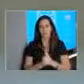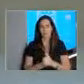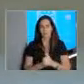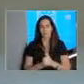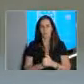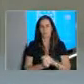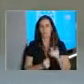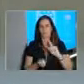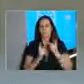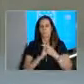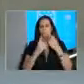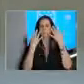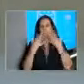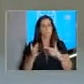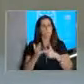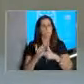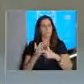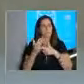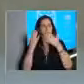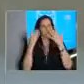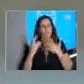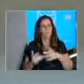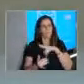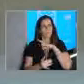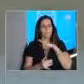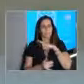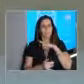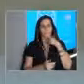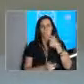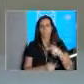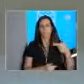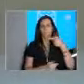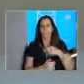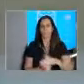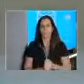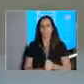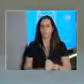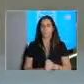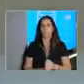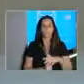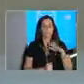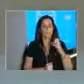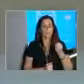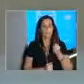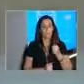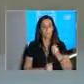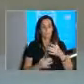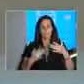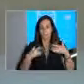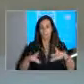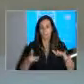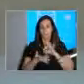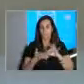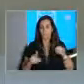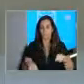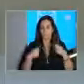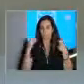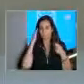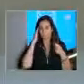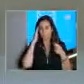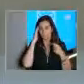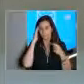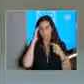על חשבון מקצועות כמו מתמטיקה, אנגלית וגיאוגרפיה. אז האם ההכחשות במשרד החינוך